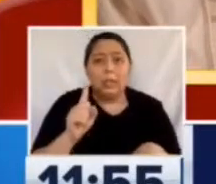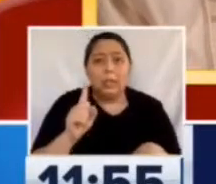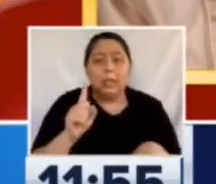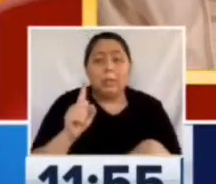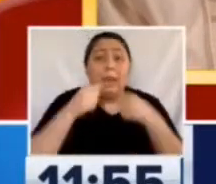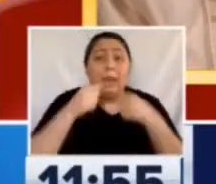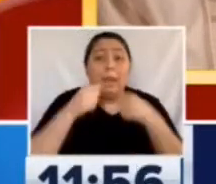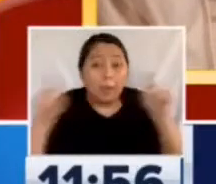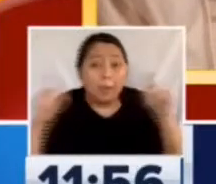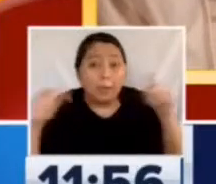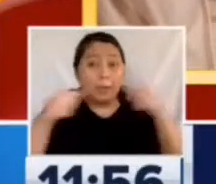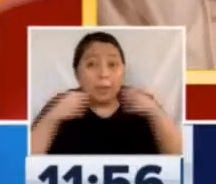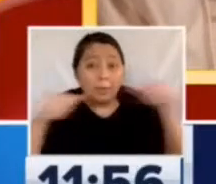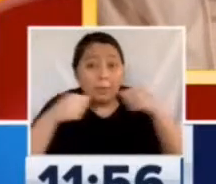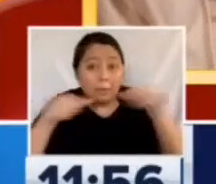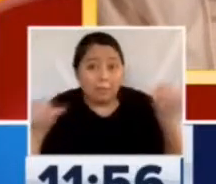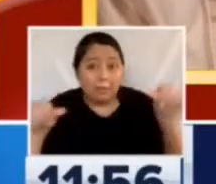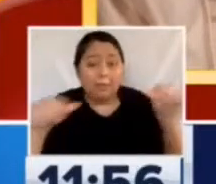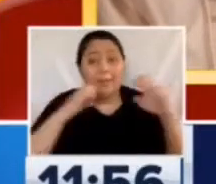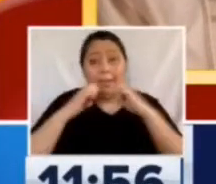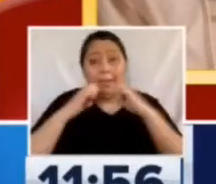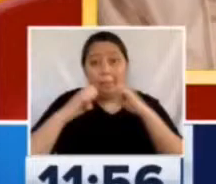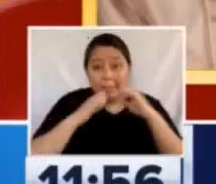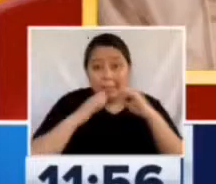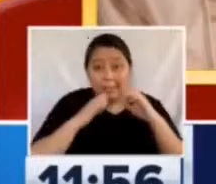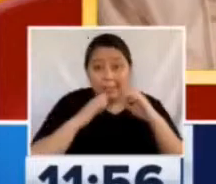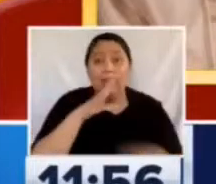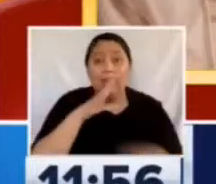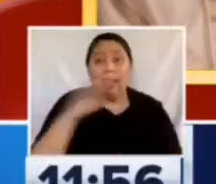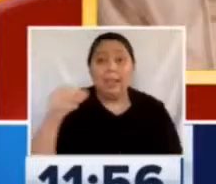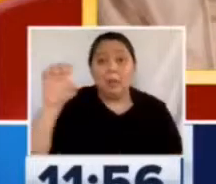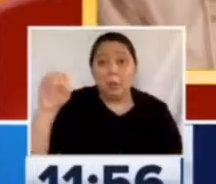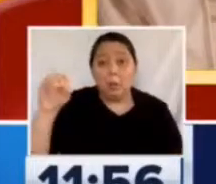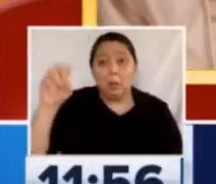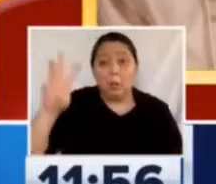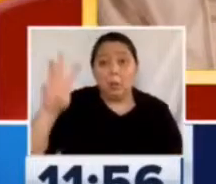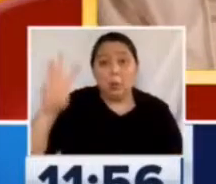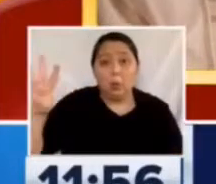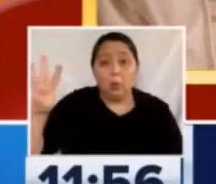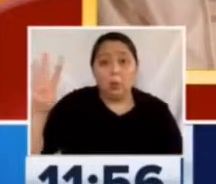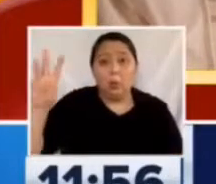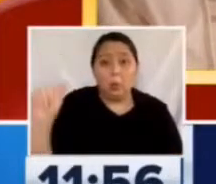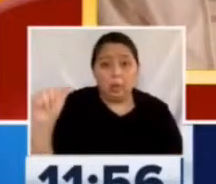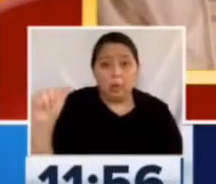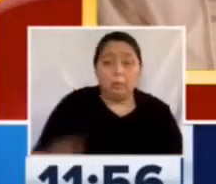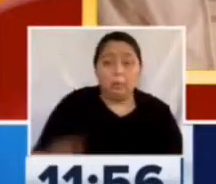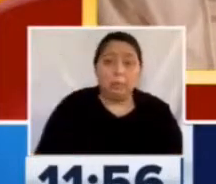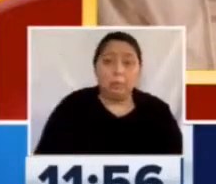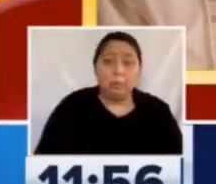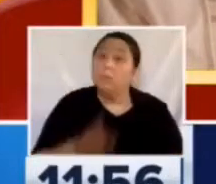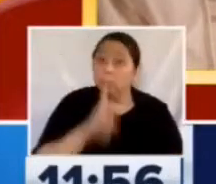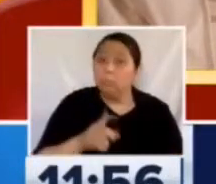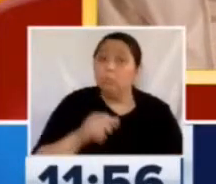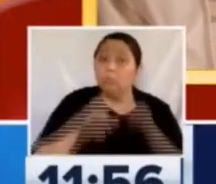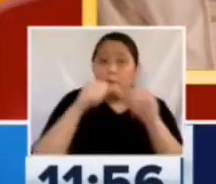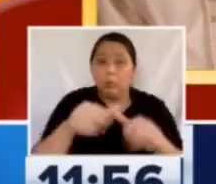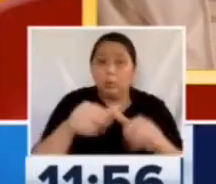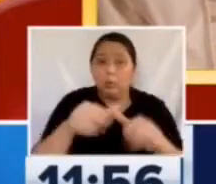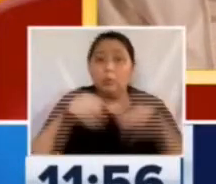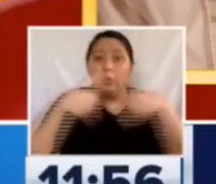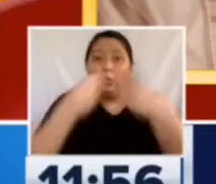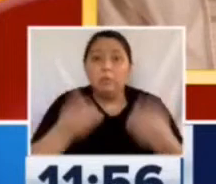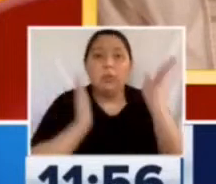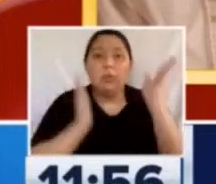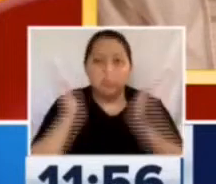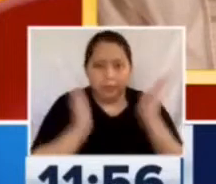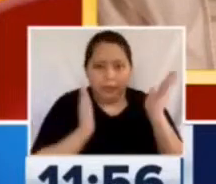ng SARS tungkol sa paglaban sa COVID-19. Maraming salamat po. Ingat po tayong